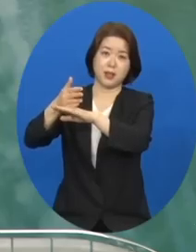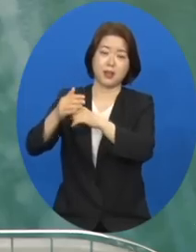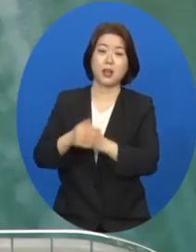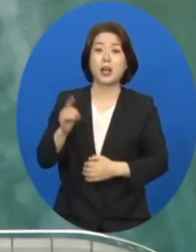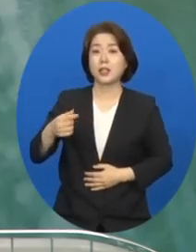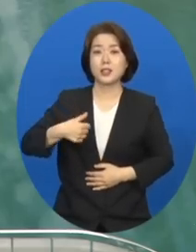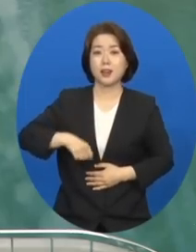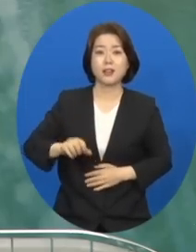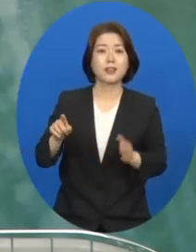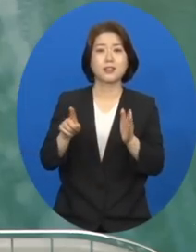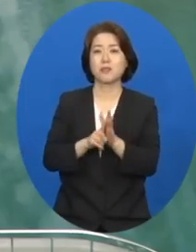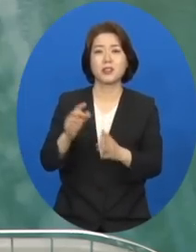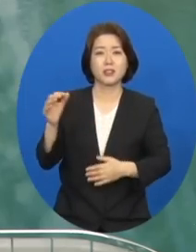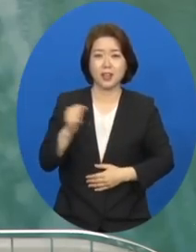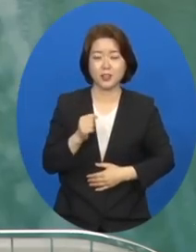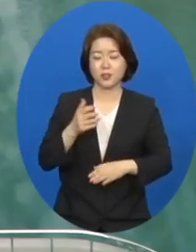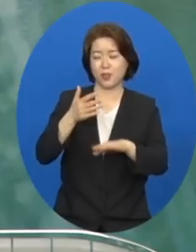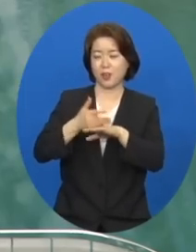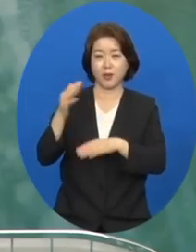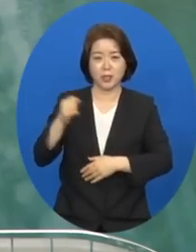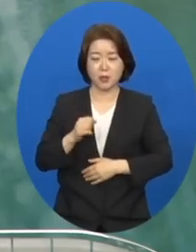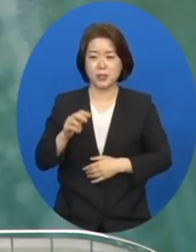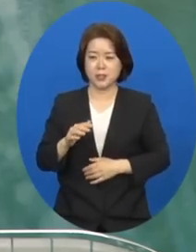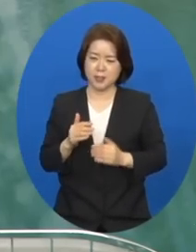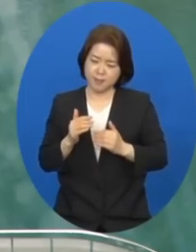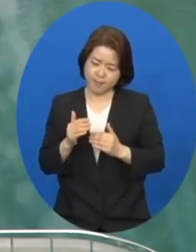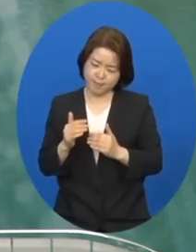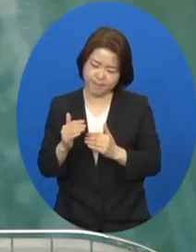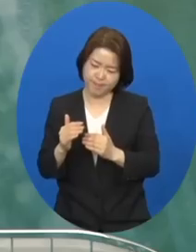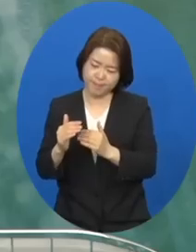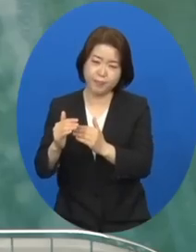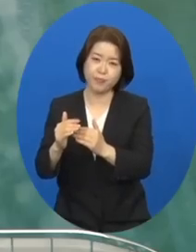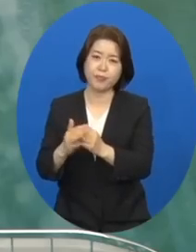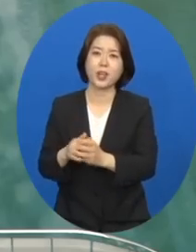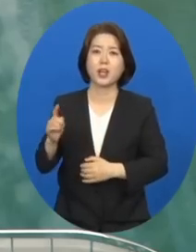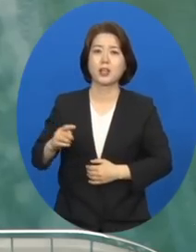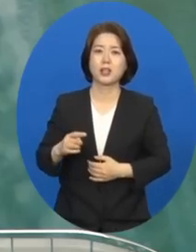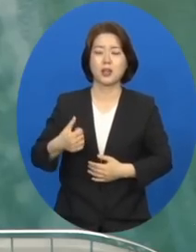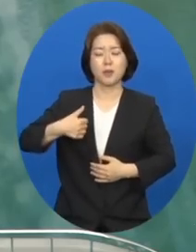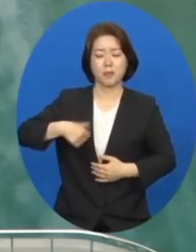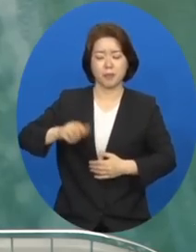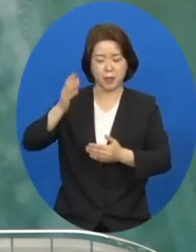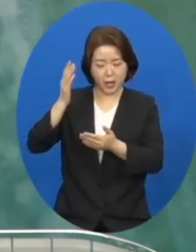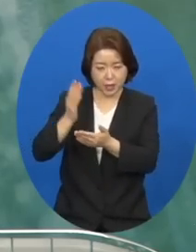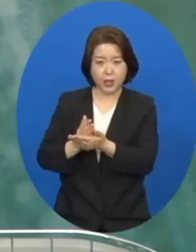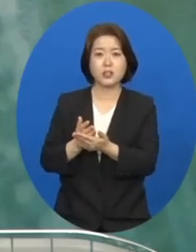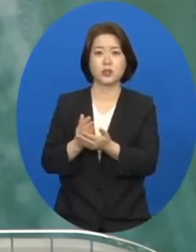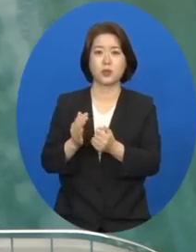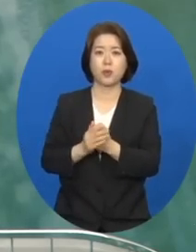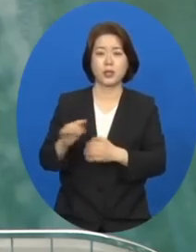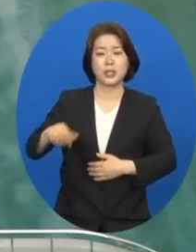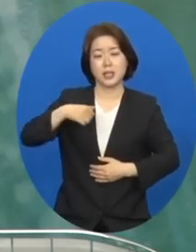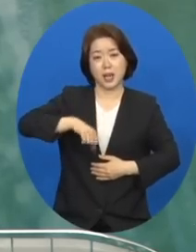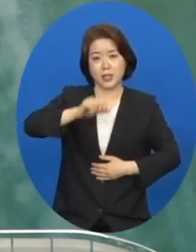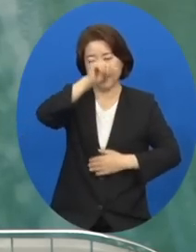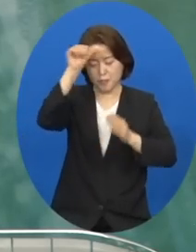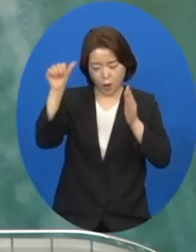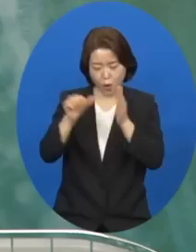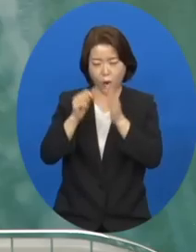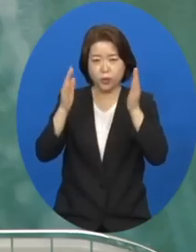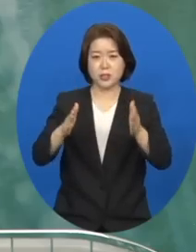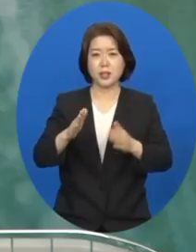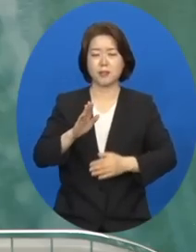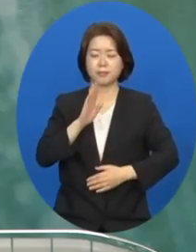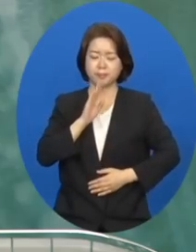믿음으로 감사함으로 지금 나가고 있는데 이 아들 낙심치 마시고 이 아들의 평생토록 신실하게